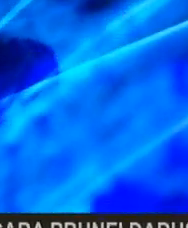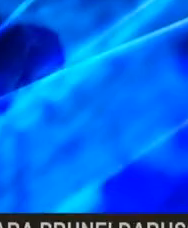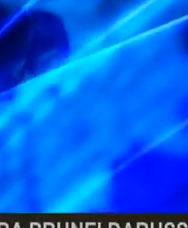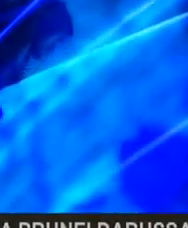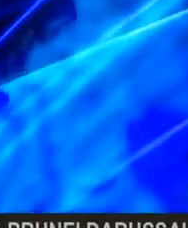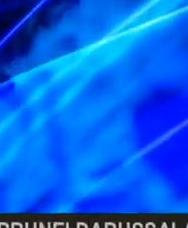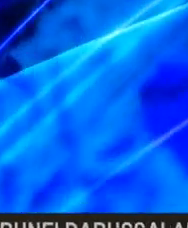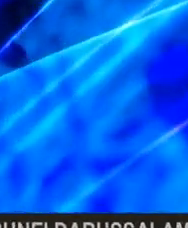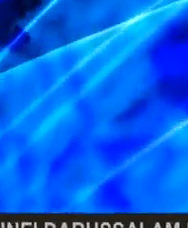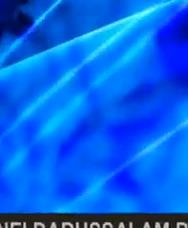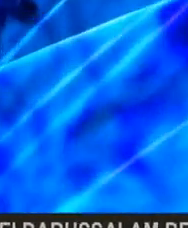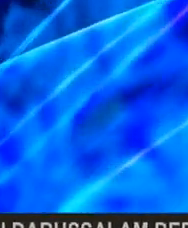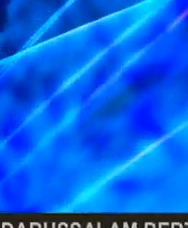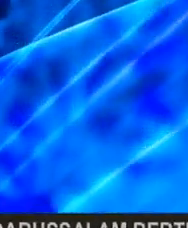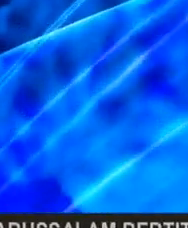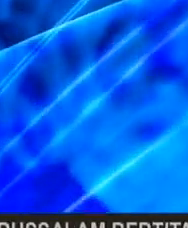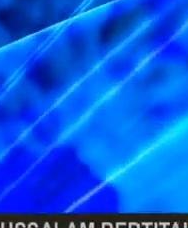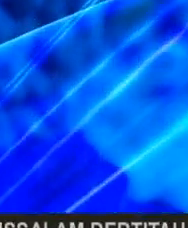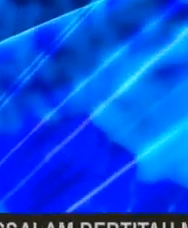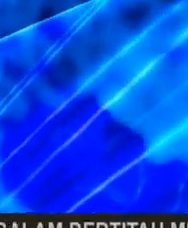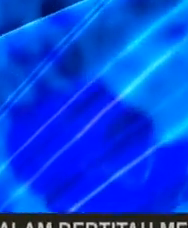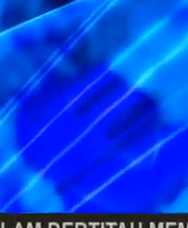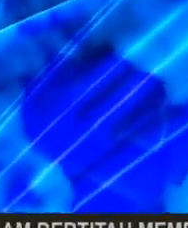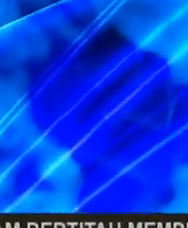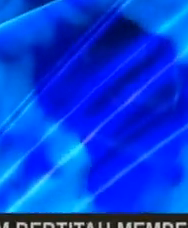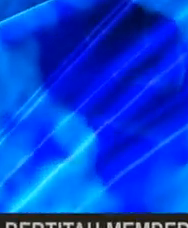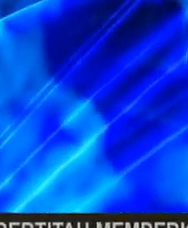menamatkan pengasingan diri mandatory sejak magus